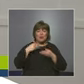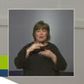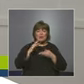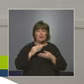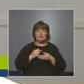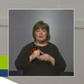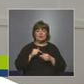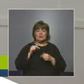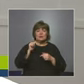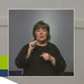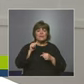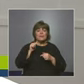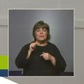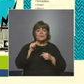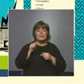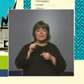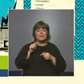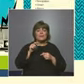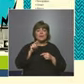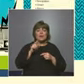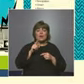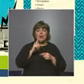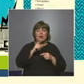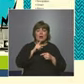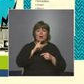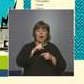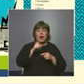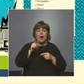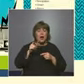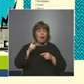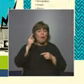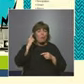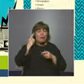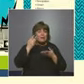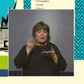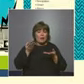знае, всъщност да бъде една отправна точка за мотивация за повече знания.